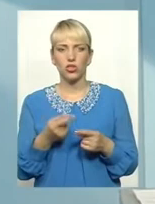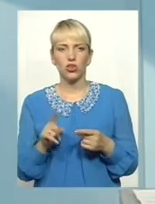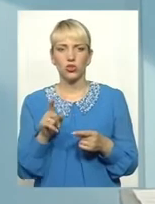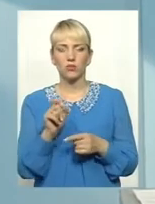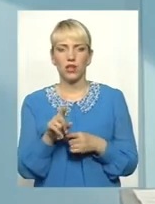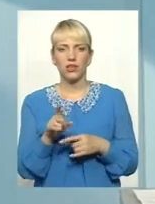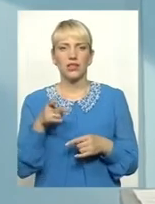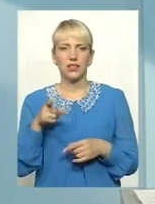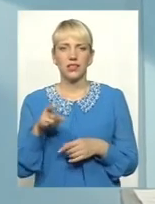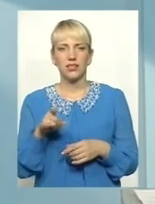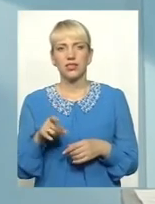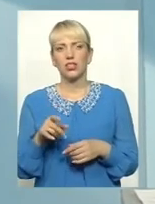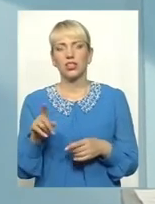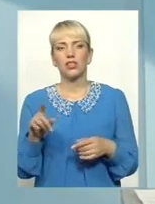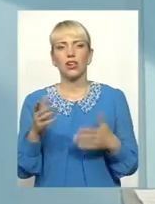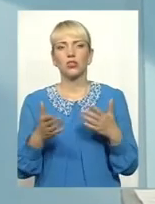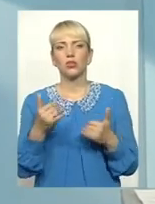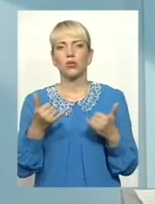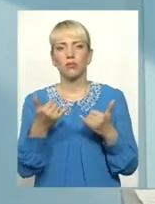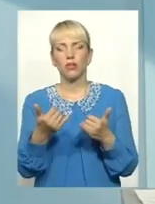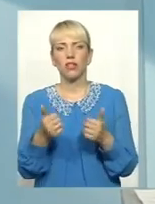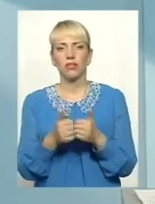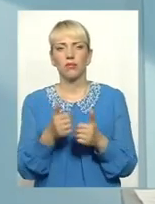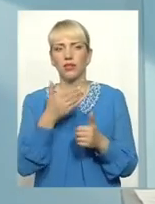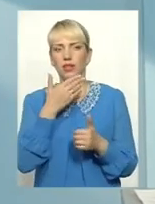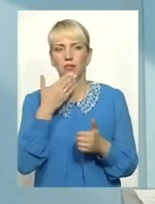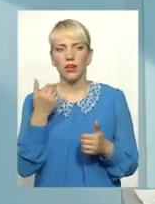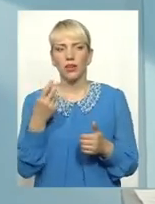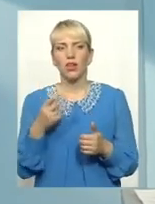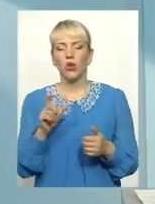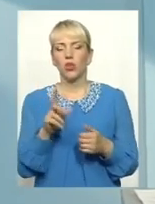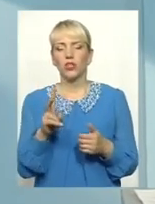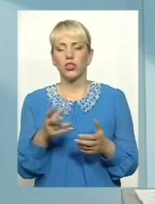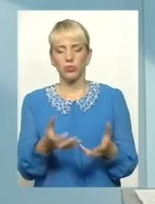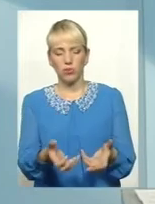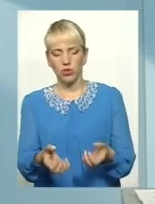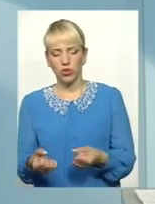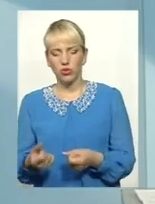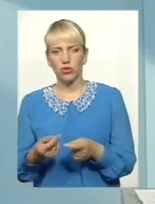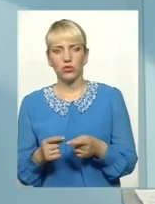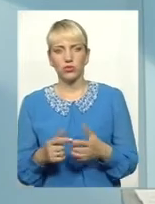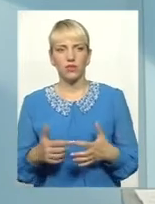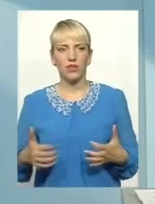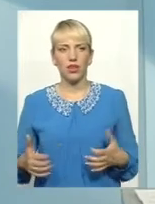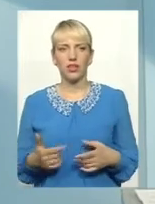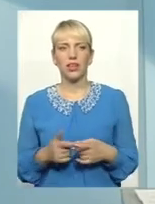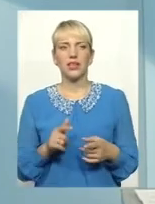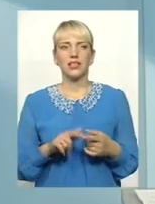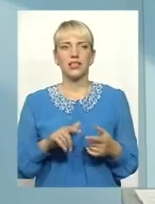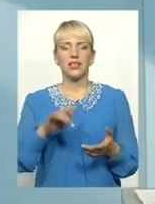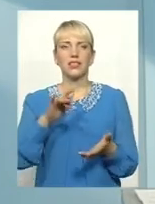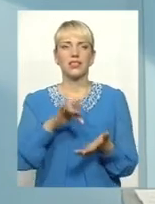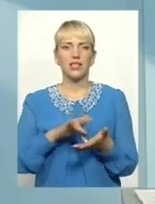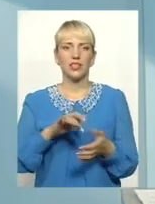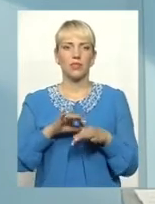двоє таких людей, як ти, щоб відтягти цю тварину. Все. Центр поводження з тваринами – це Гицельська